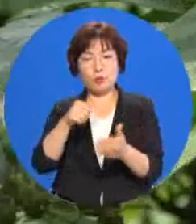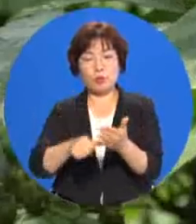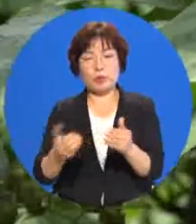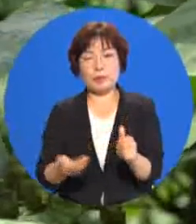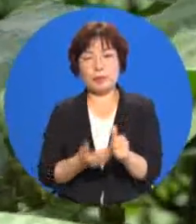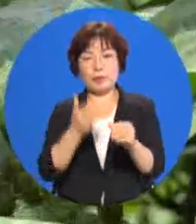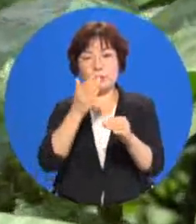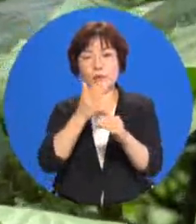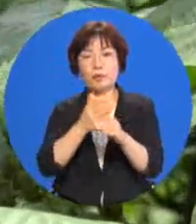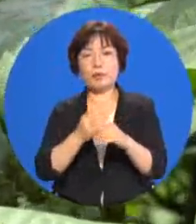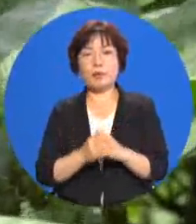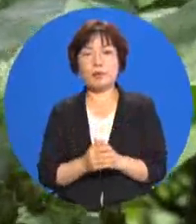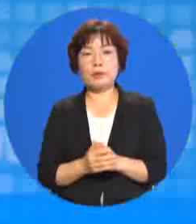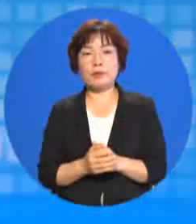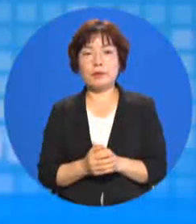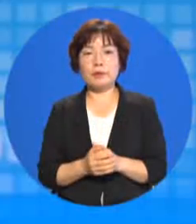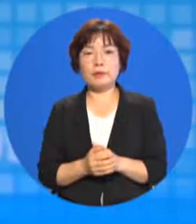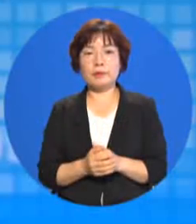있습니다.